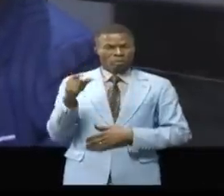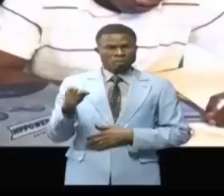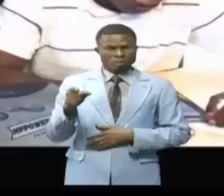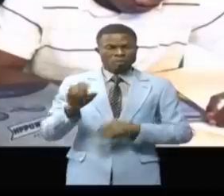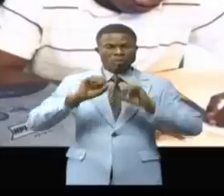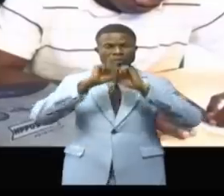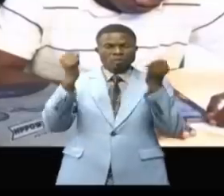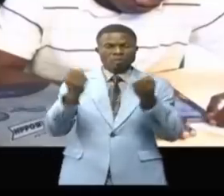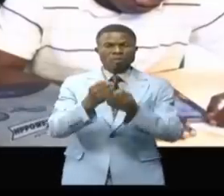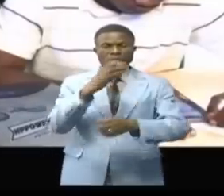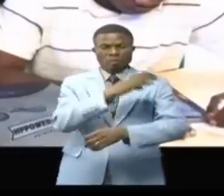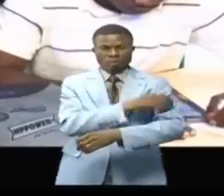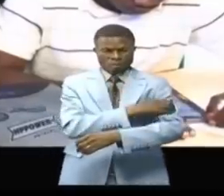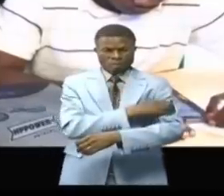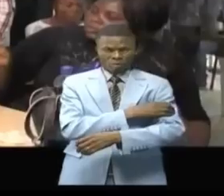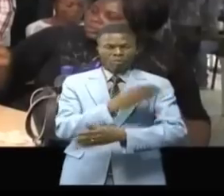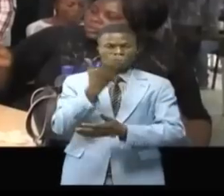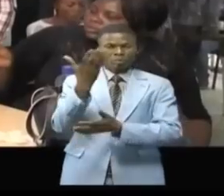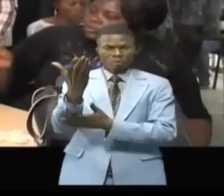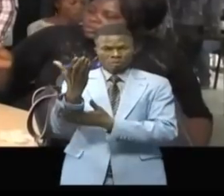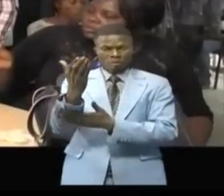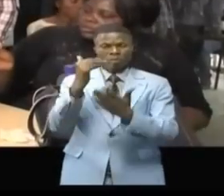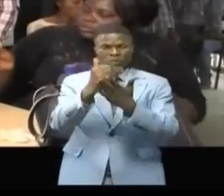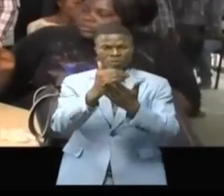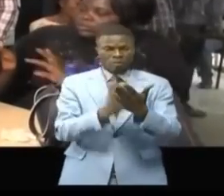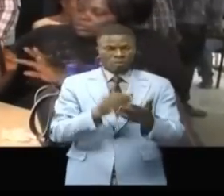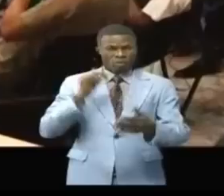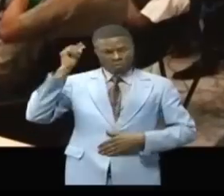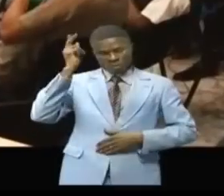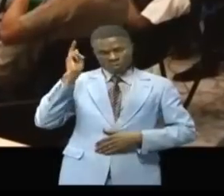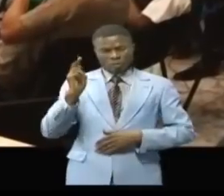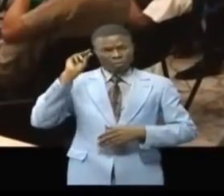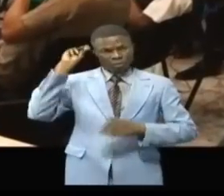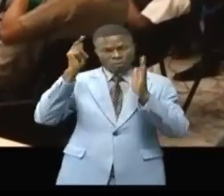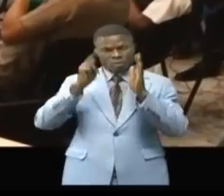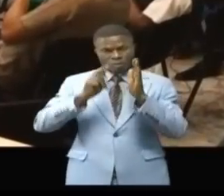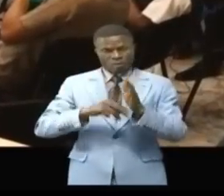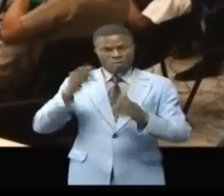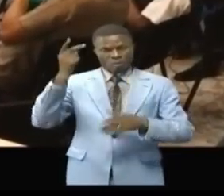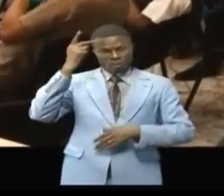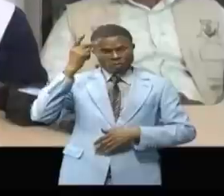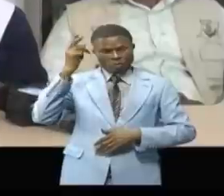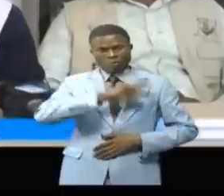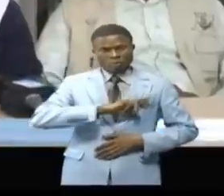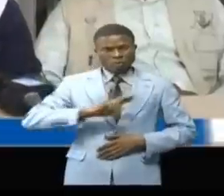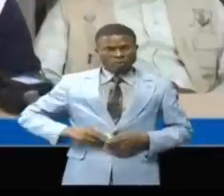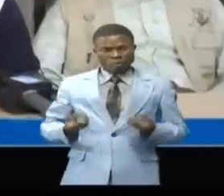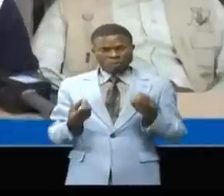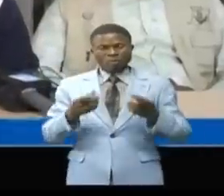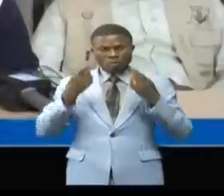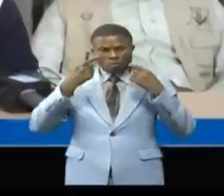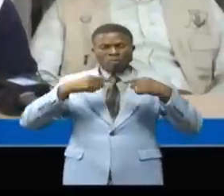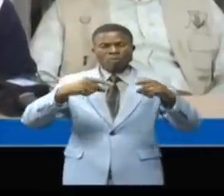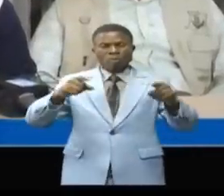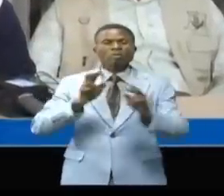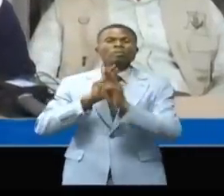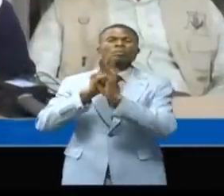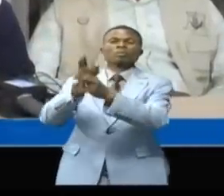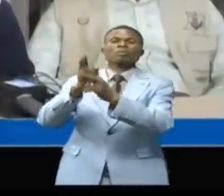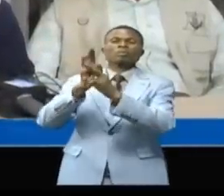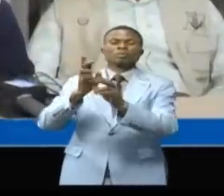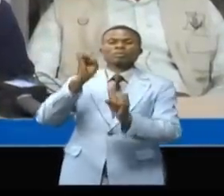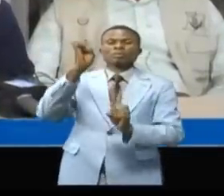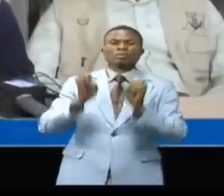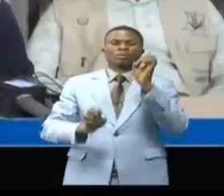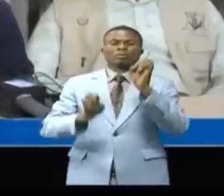société civile environnementale recommande cette issue au gouvernement central de la République démocratique du Congo de publier les rapports